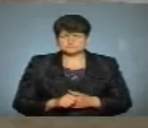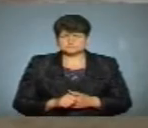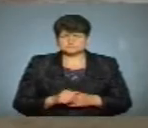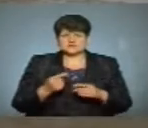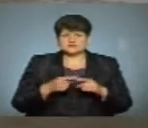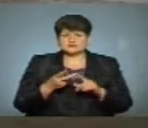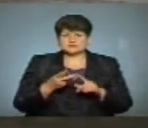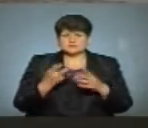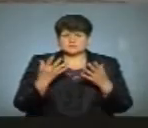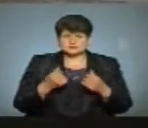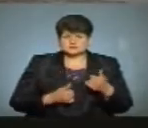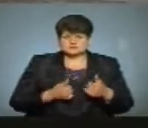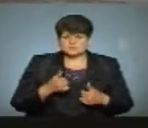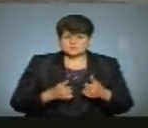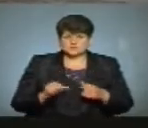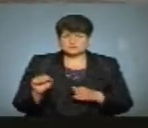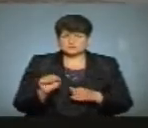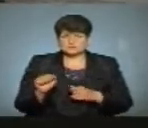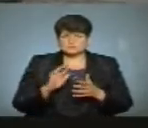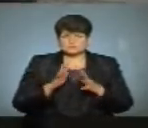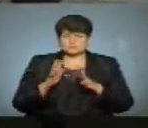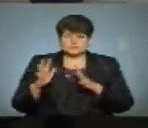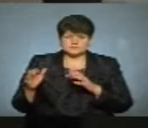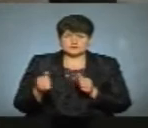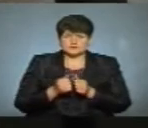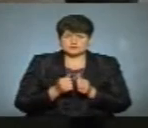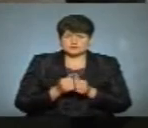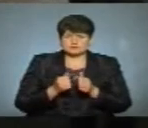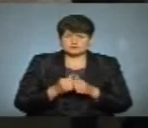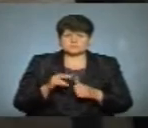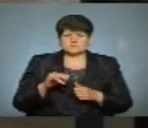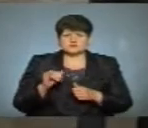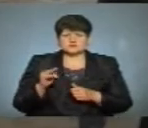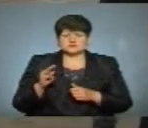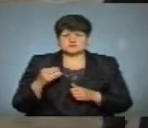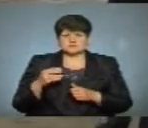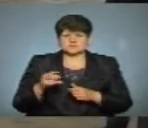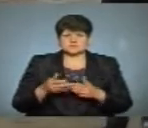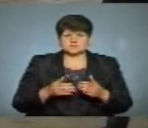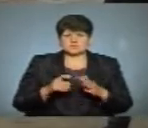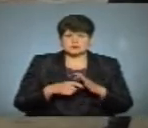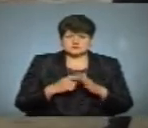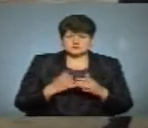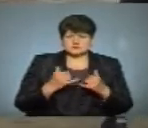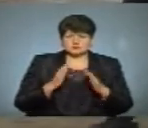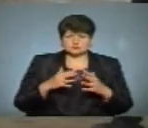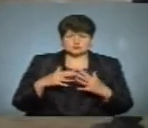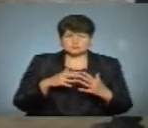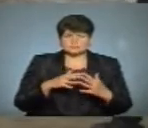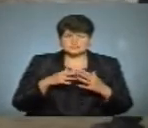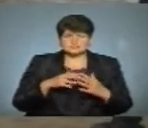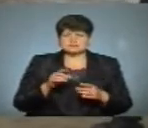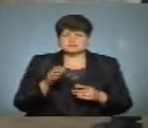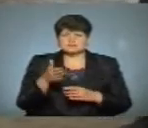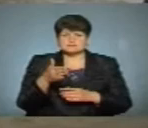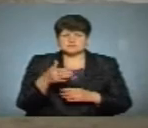Це 2-й день змагань у Теребовлянському лісі поблизу піщаного кар'єру. Сьогодні буде бій за прапор